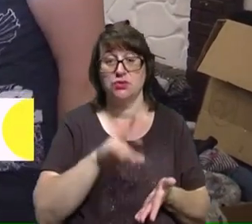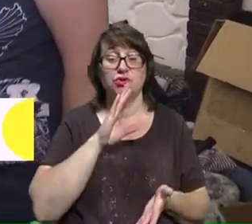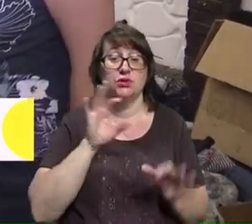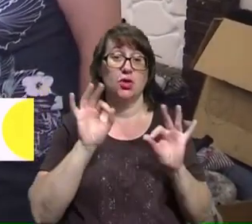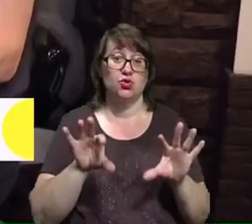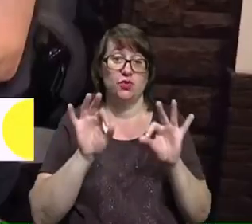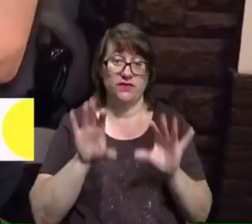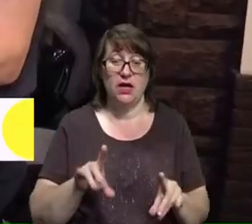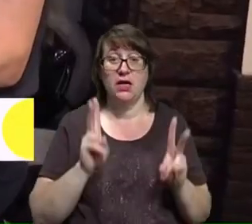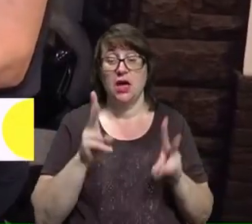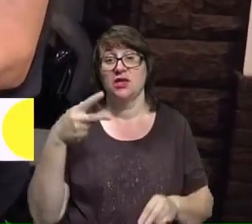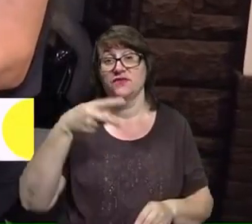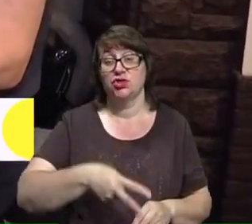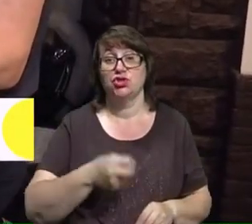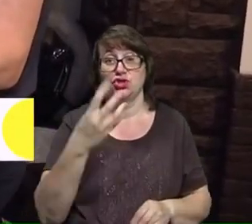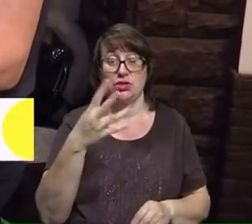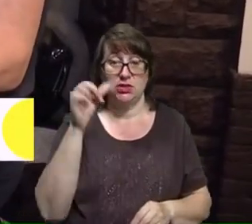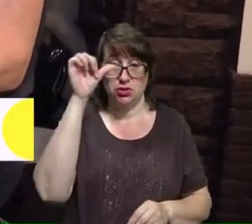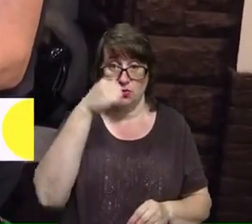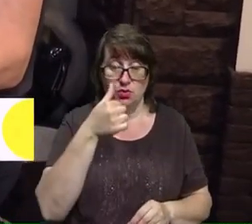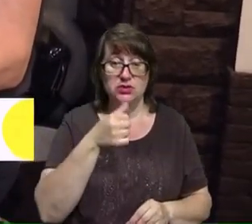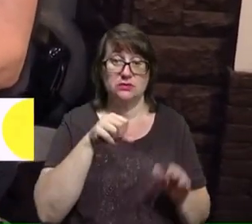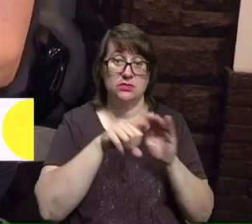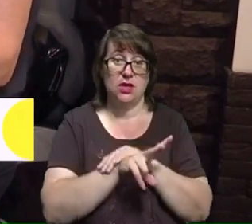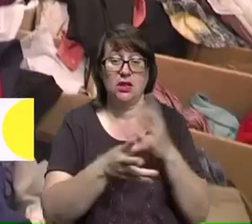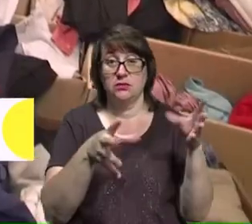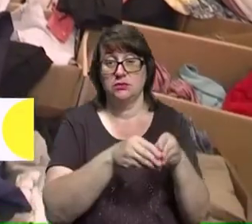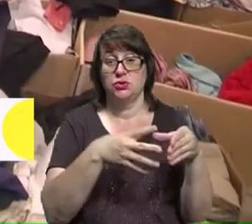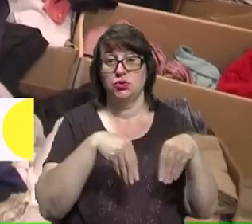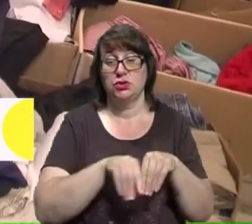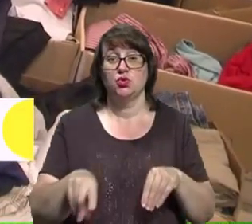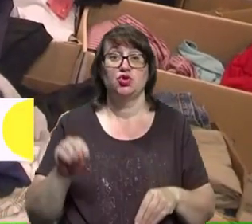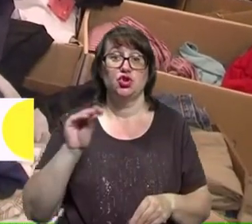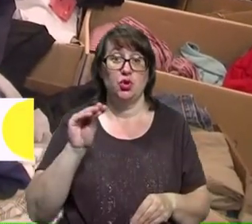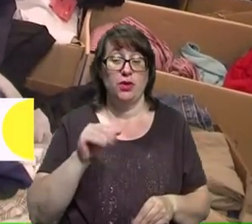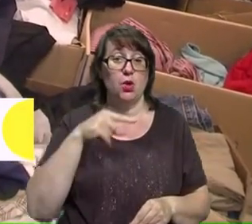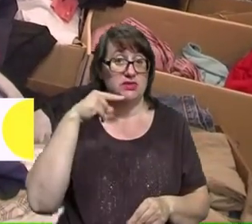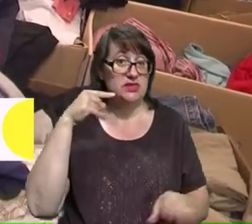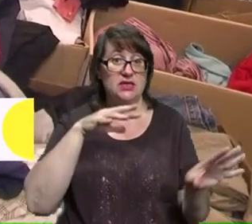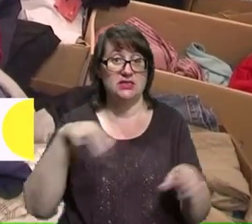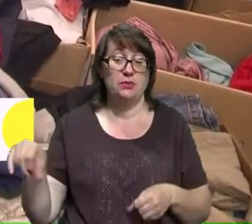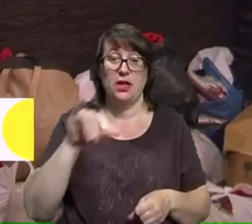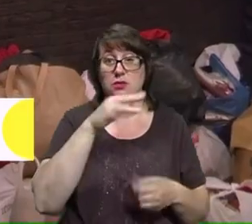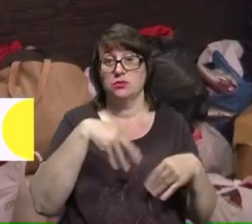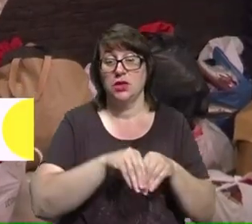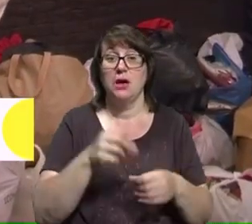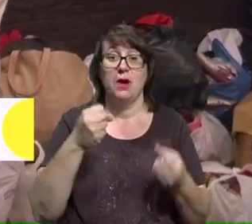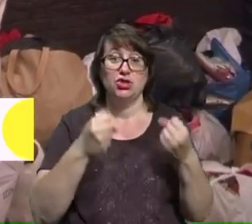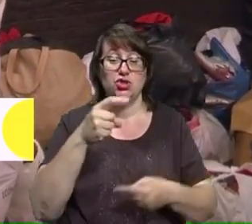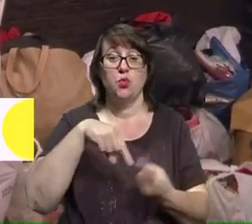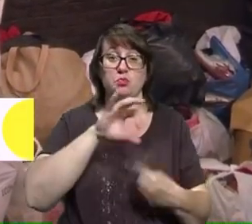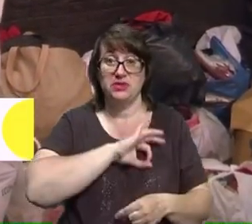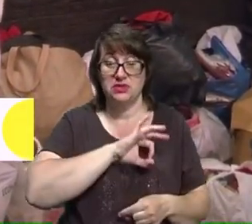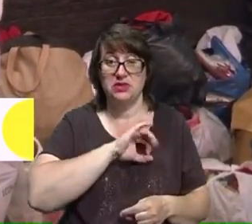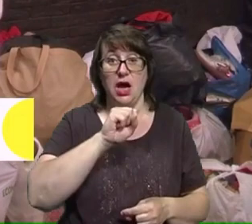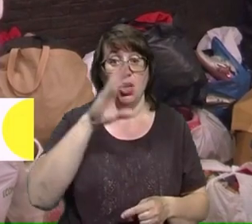у 2014 році тікала з родиною до Житомира. Росіяни забрали у родини машину, бізнес, а чоловіка утримували